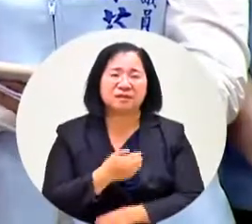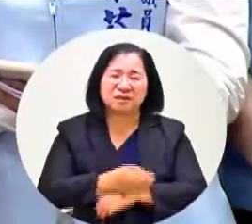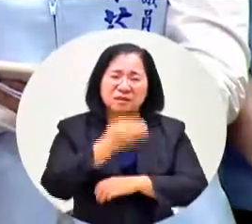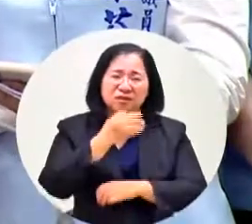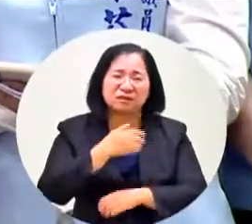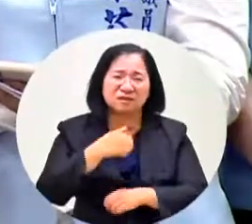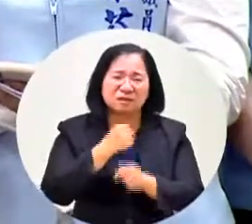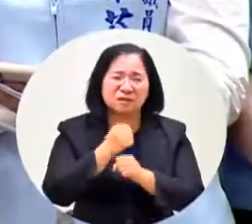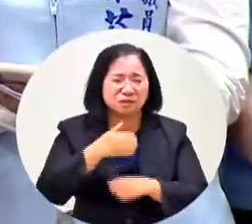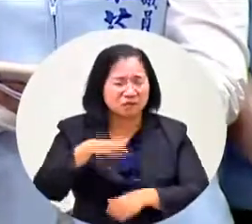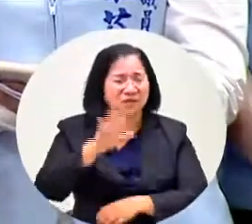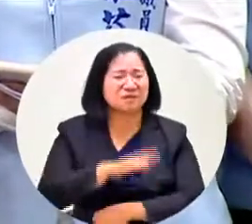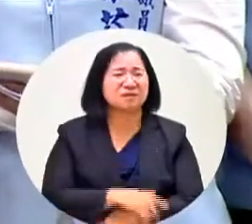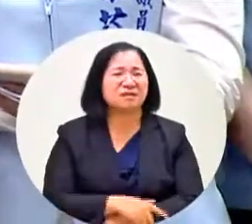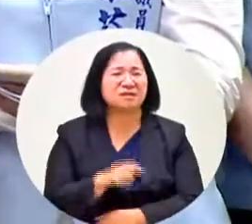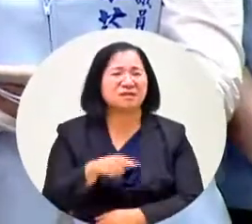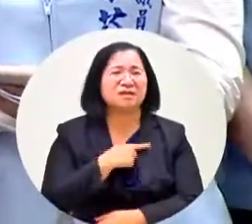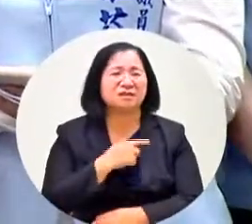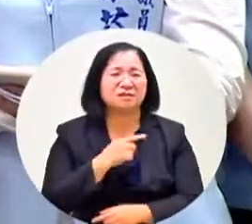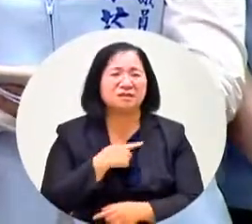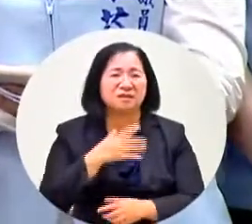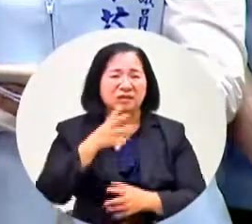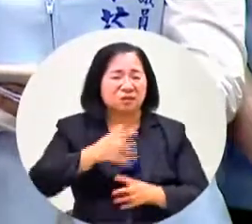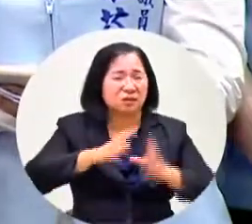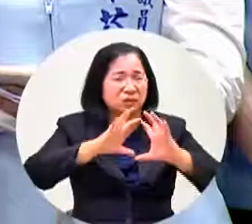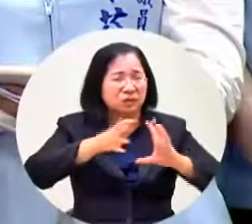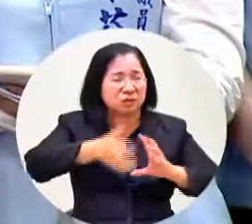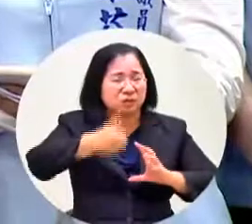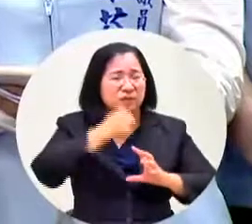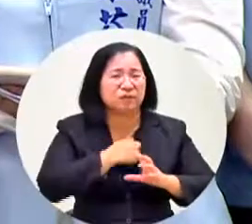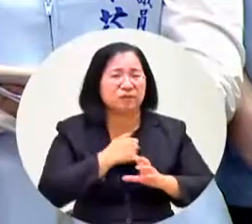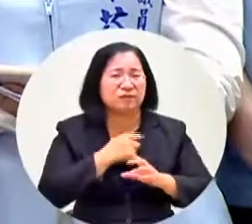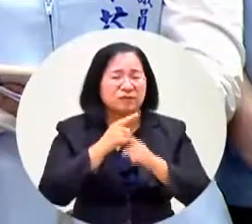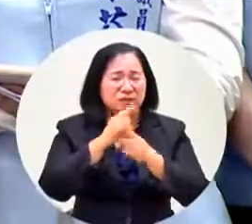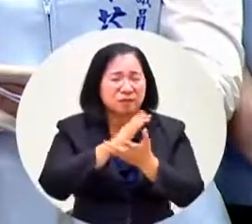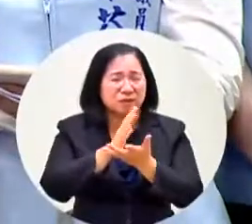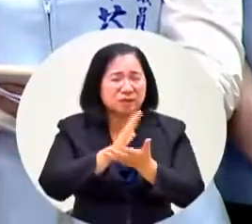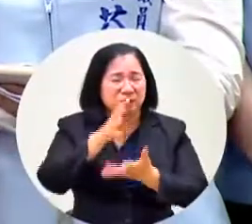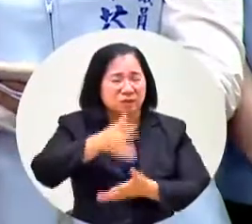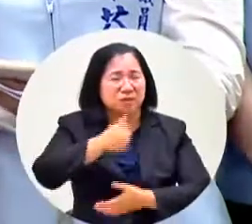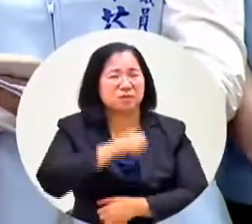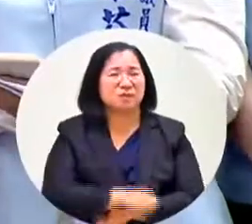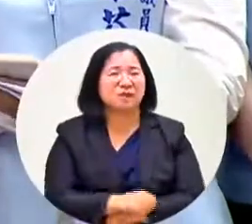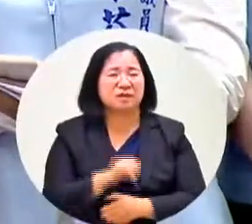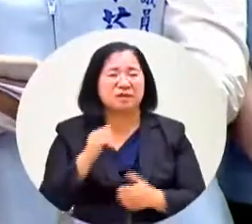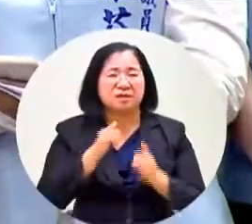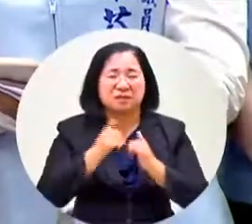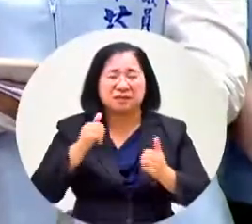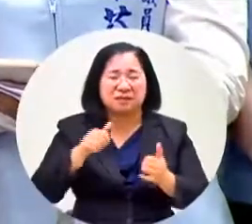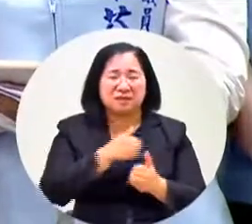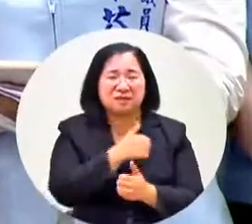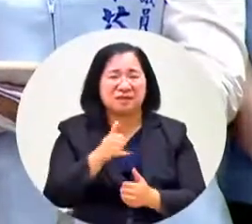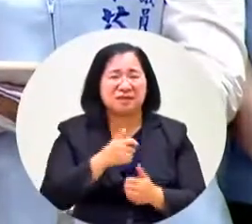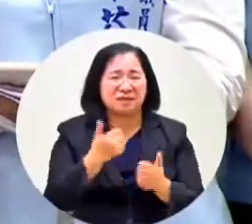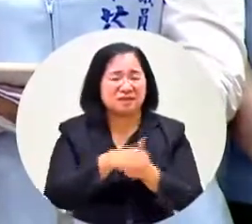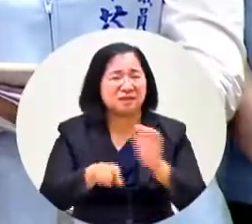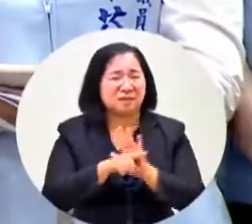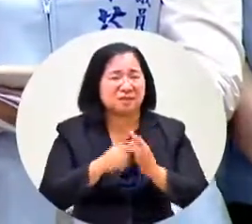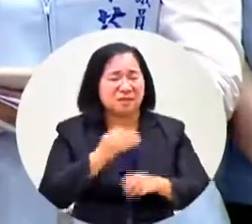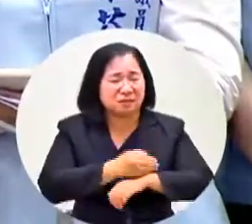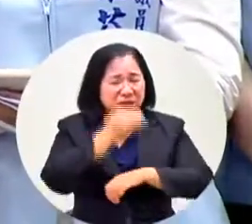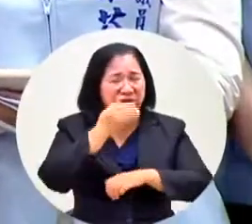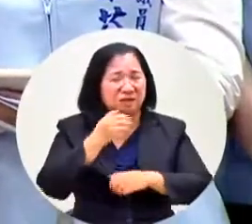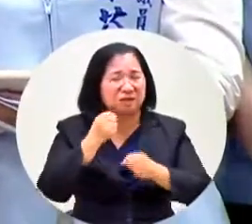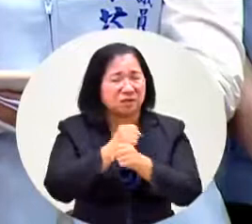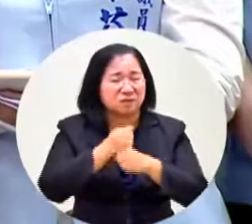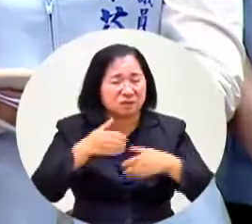我就回官邸，9点多是下班时间呐、啊，9点多是下班时间呐、啊，下班。 市长，